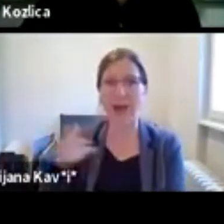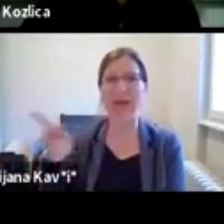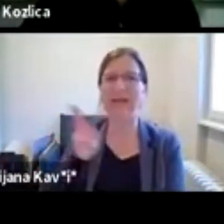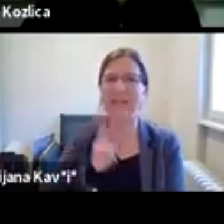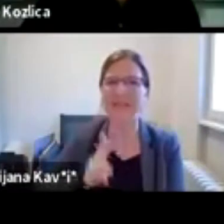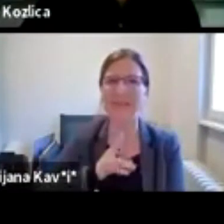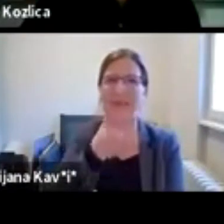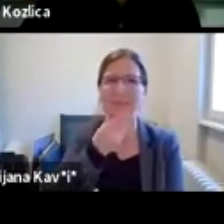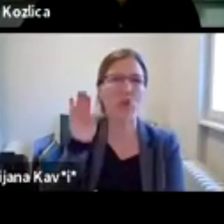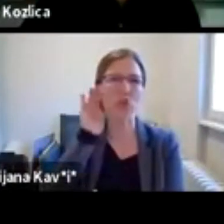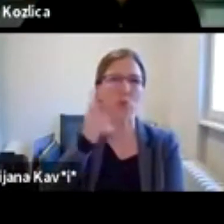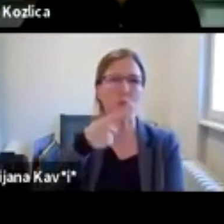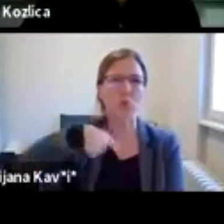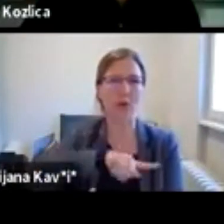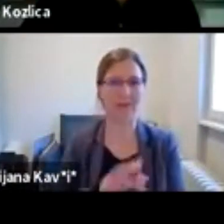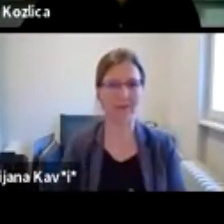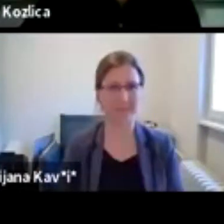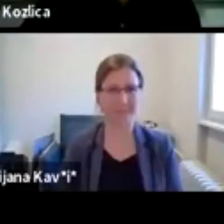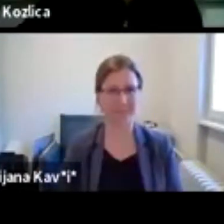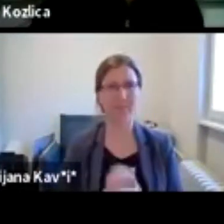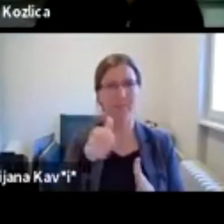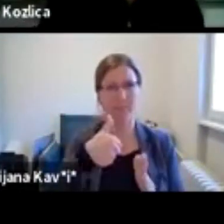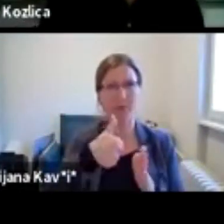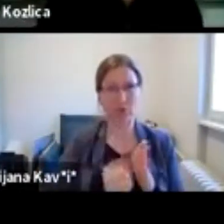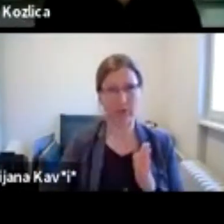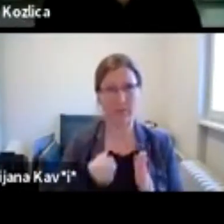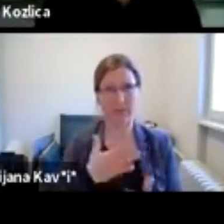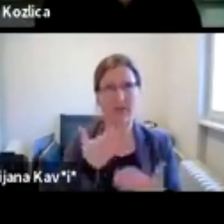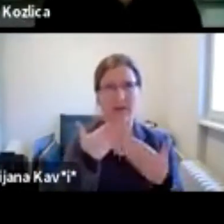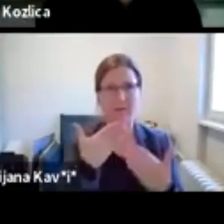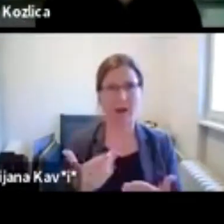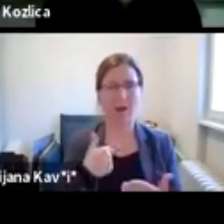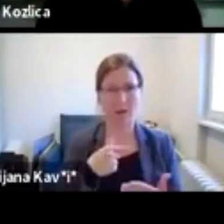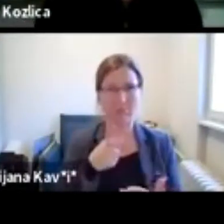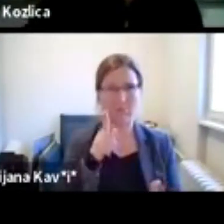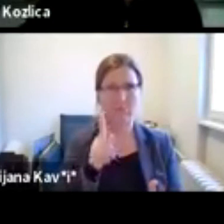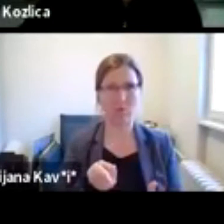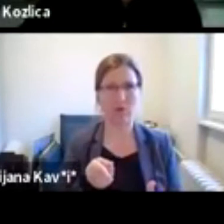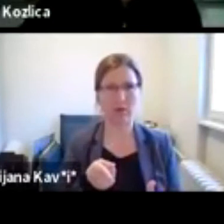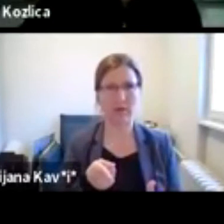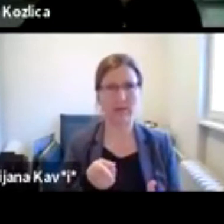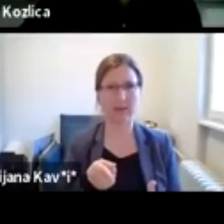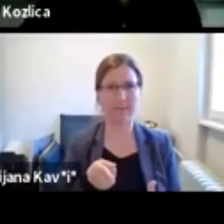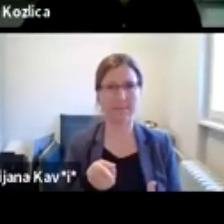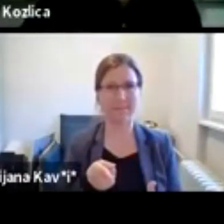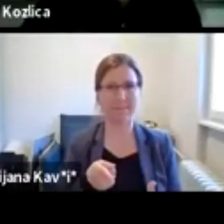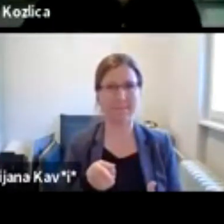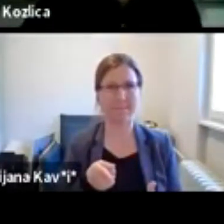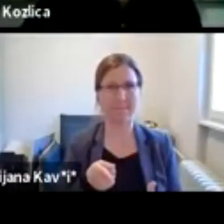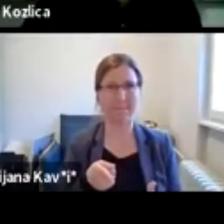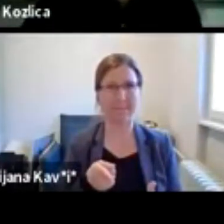Da, još jedno hvala. Ja moram priznati... Resumu da ja i dalje ništa neću.